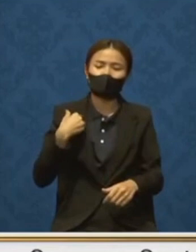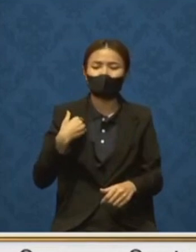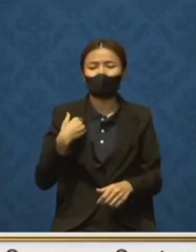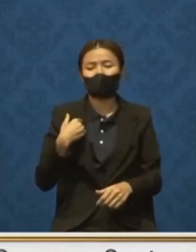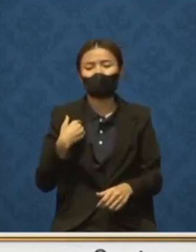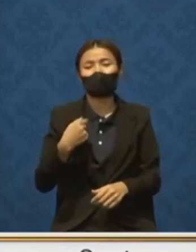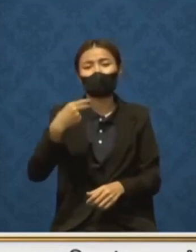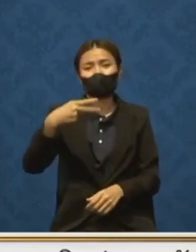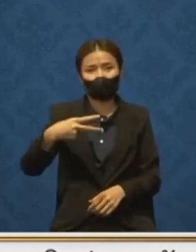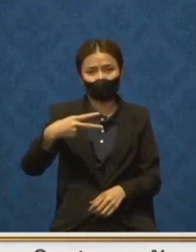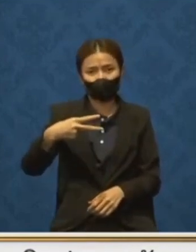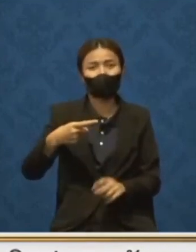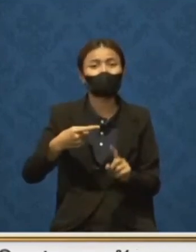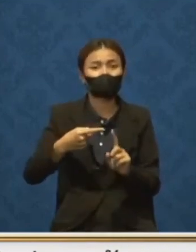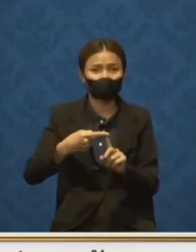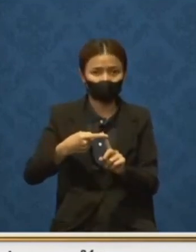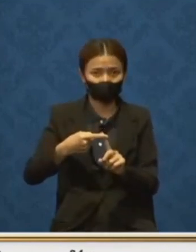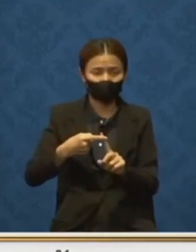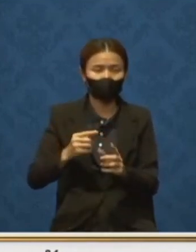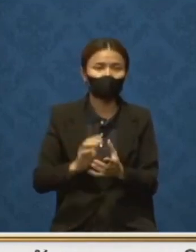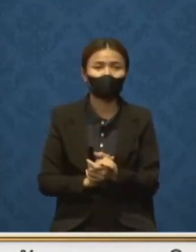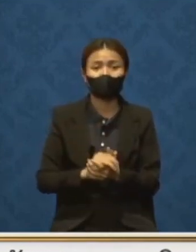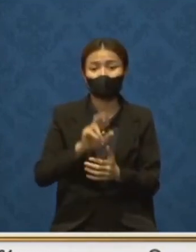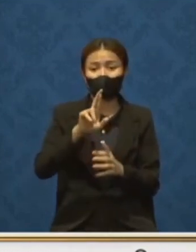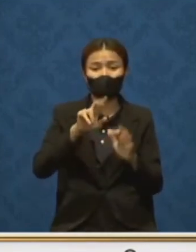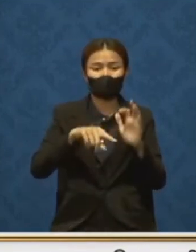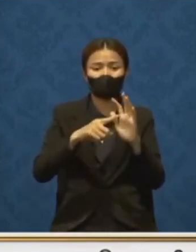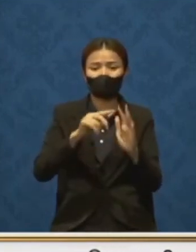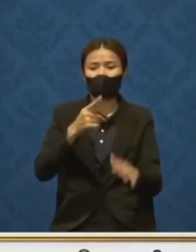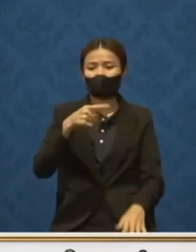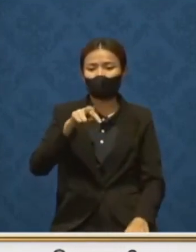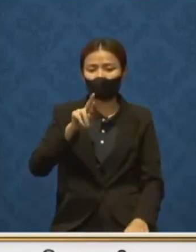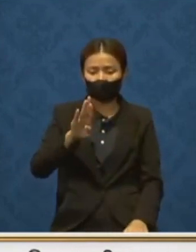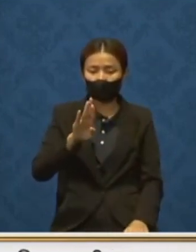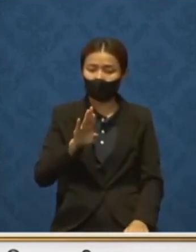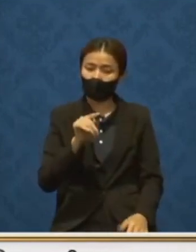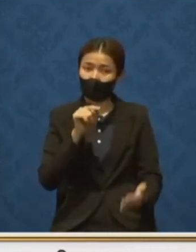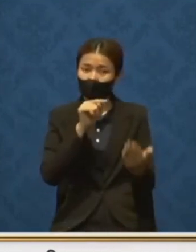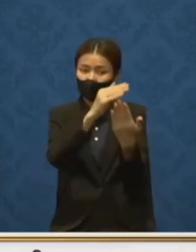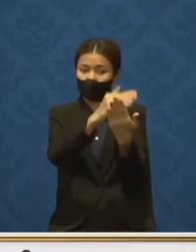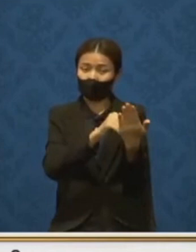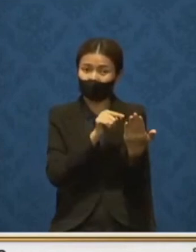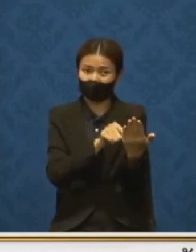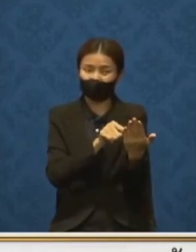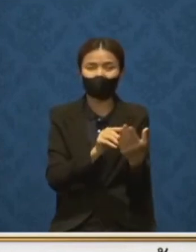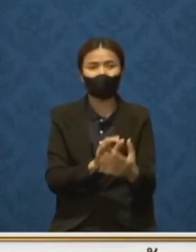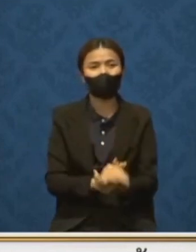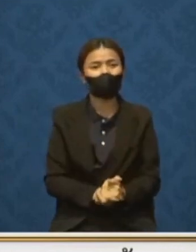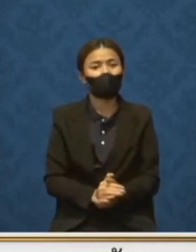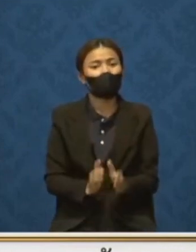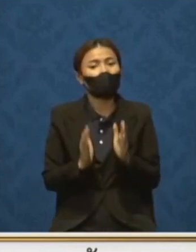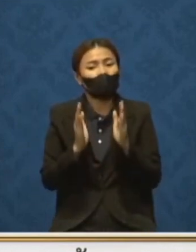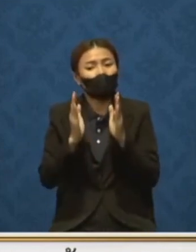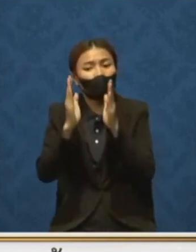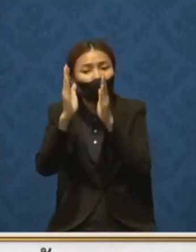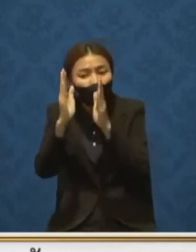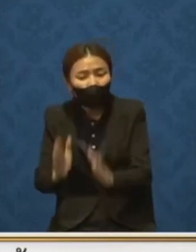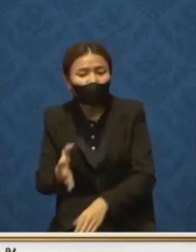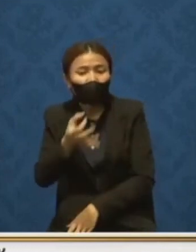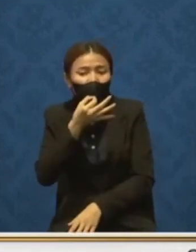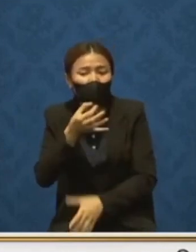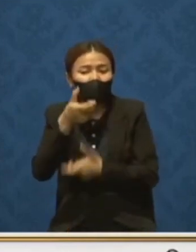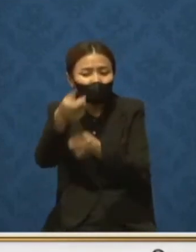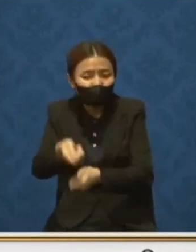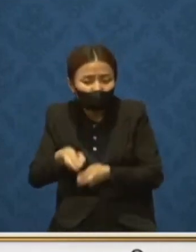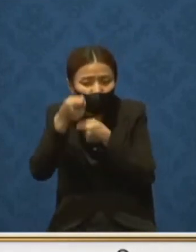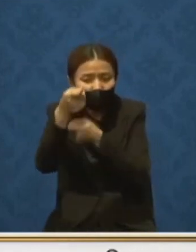ข้อแรกก็คือร่างพระราชบัญญัตินี้ไม่ได้มีเจตนาที่จะควบคุมผู้เลี้ยงหรือเกษตรกรรายย่อยแ